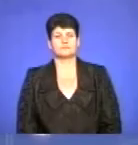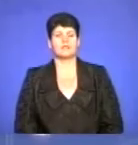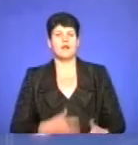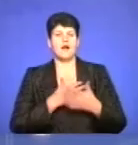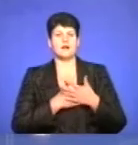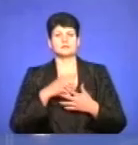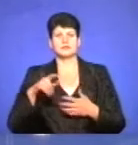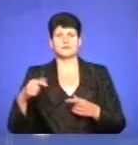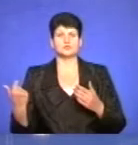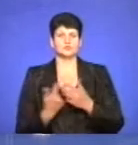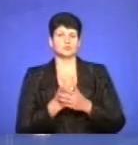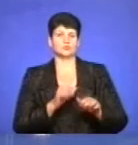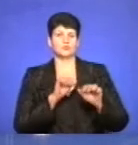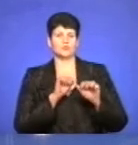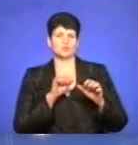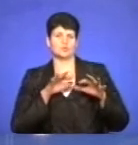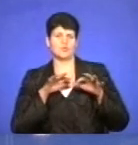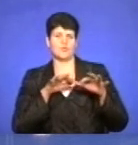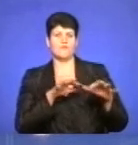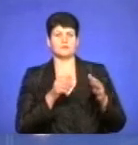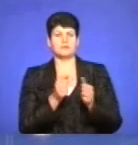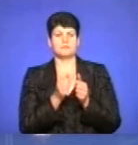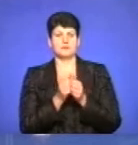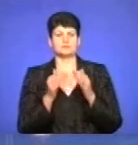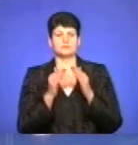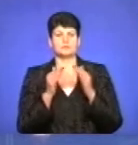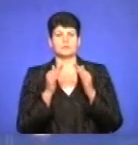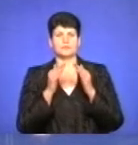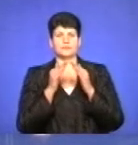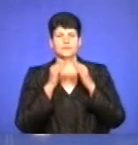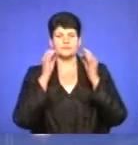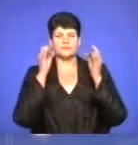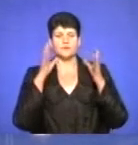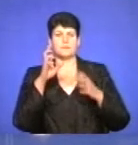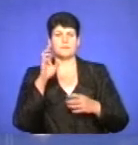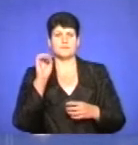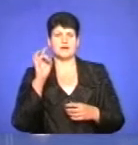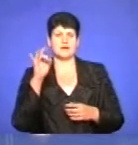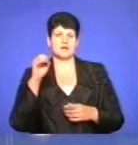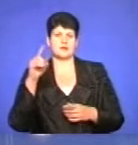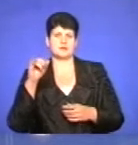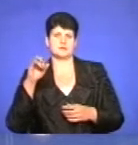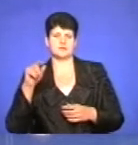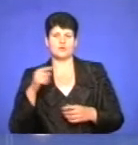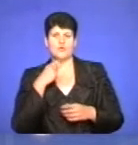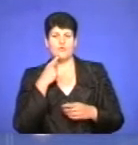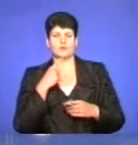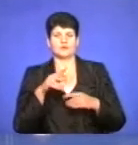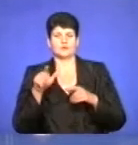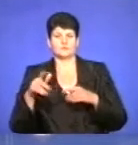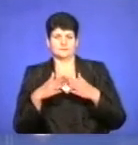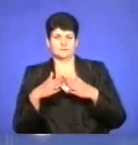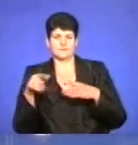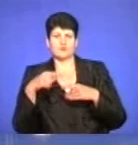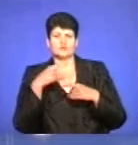Активісти знову блокували незаконну забудову поблизу Палацу культури «Березіль». Мешканці сусідніх будинків кажуть, що незважаючи на численні звернення